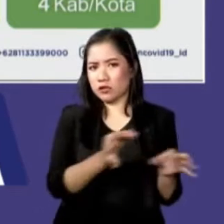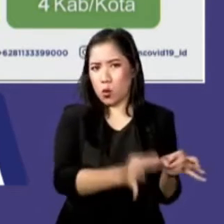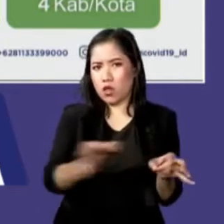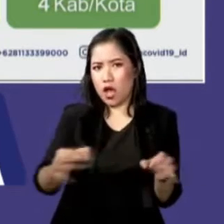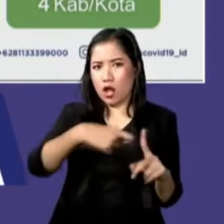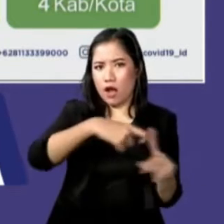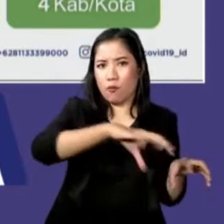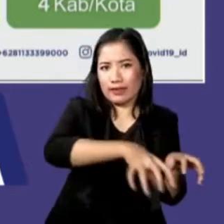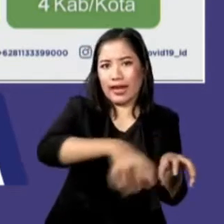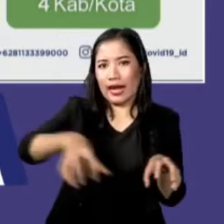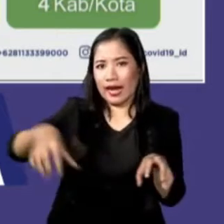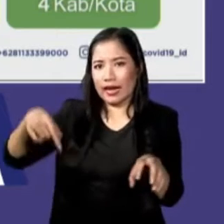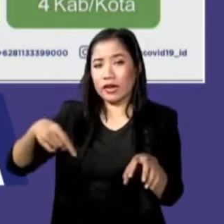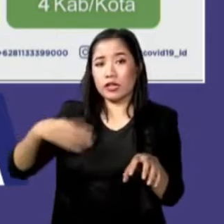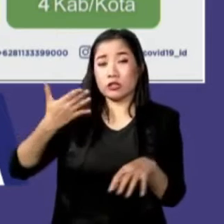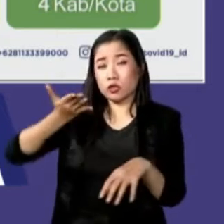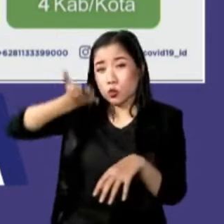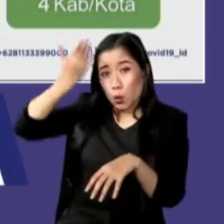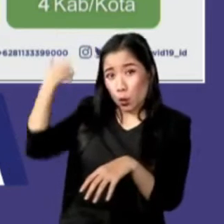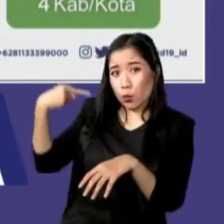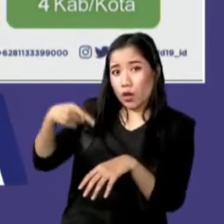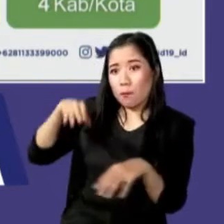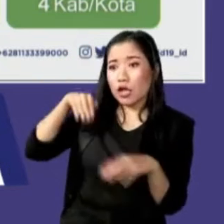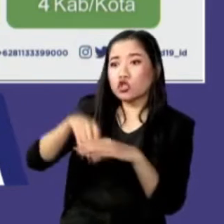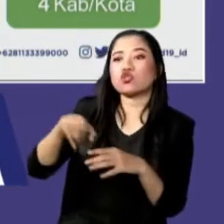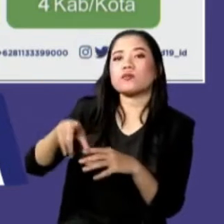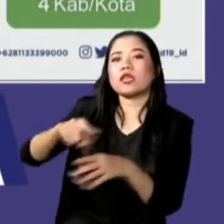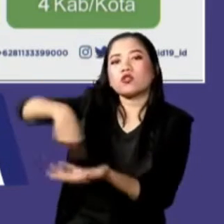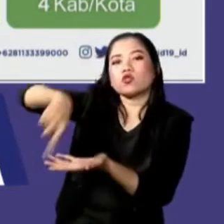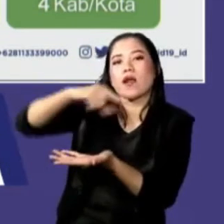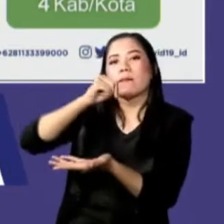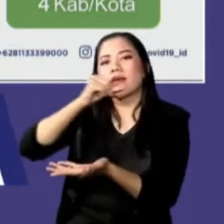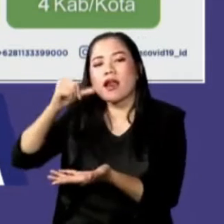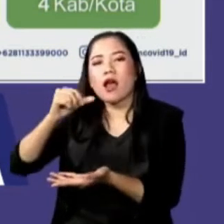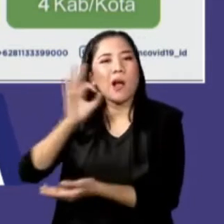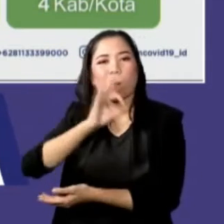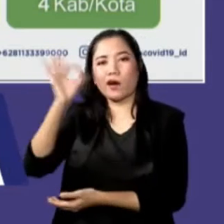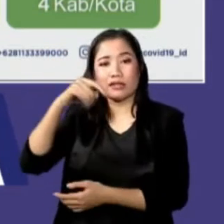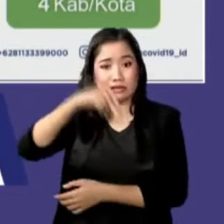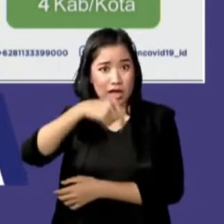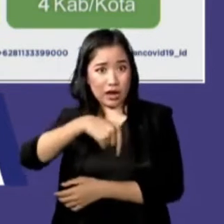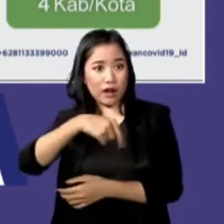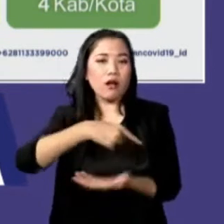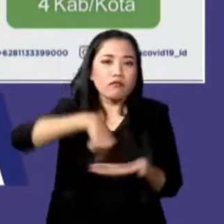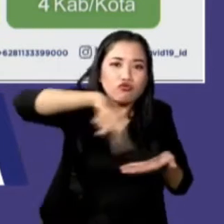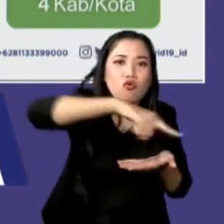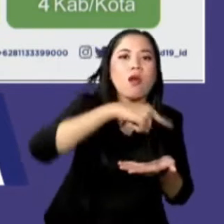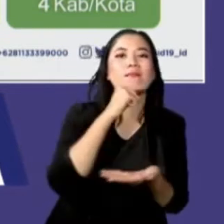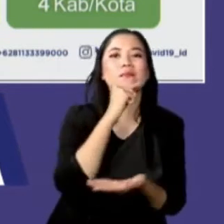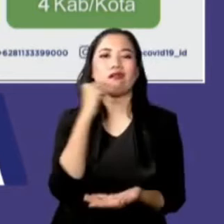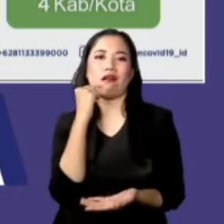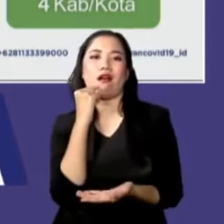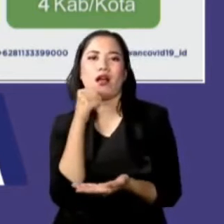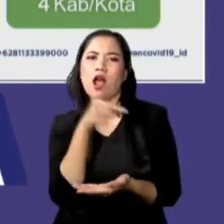kota yang sebelumnya tidak pernah masuk zona merah yang kini berpindah ke zona merah,